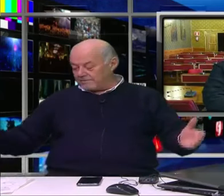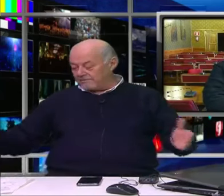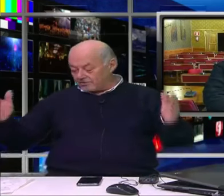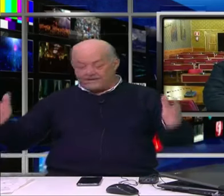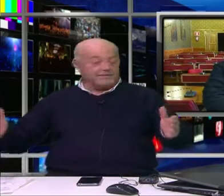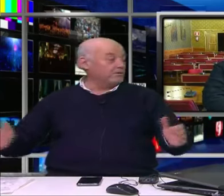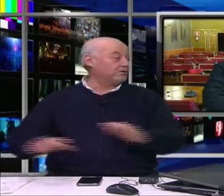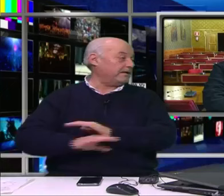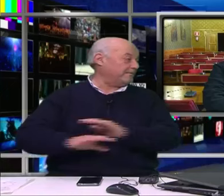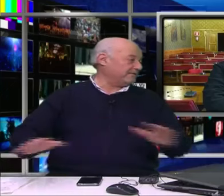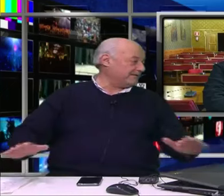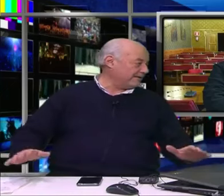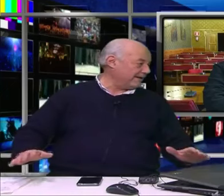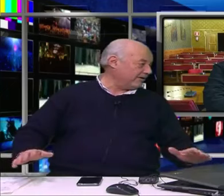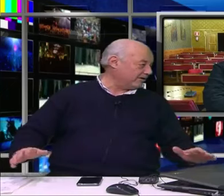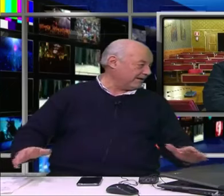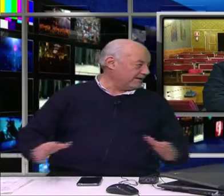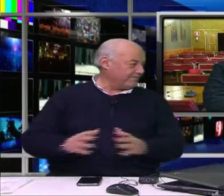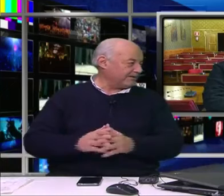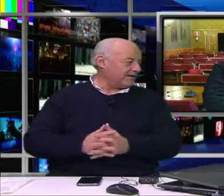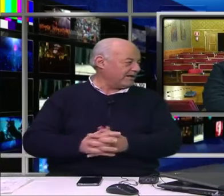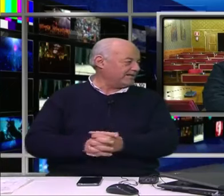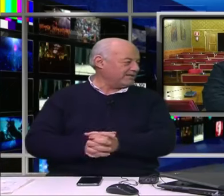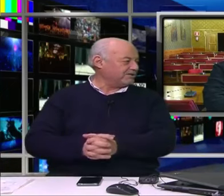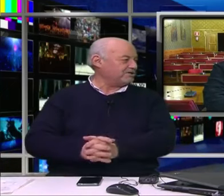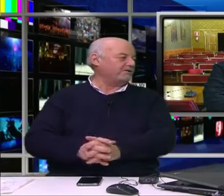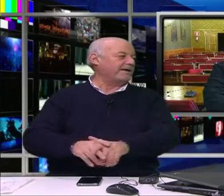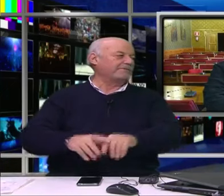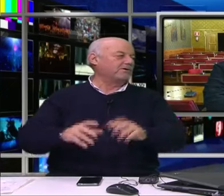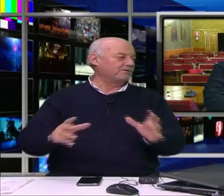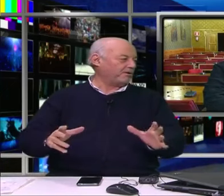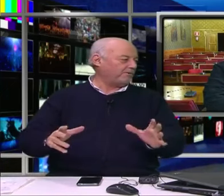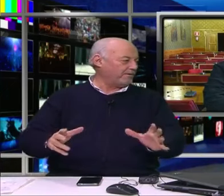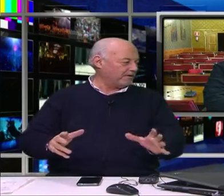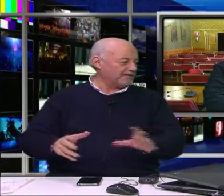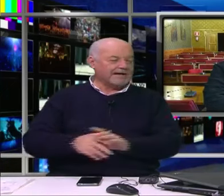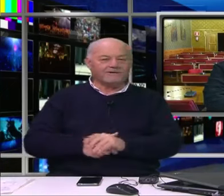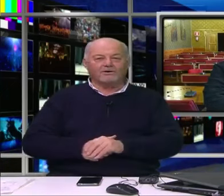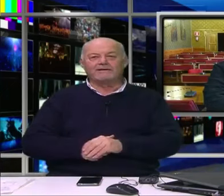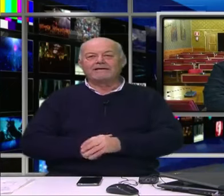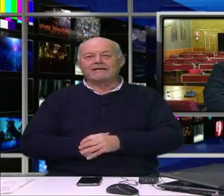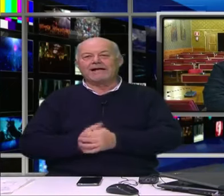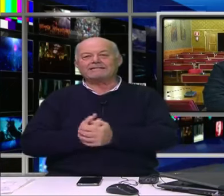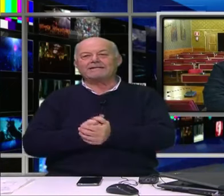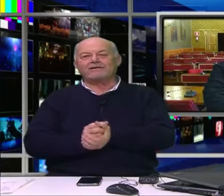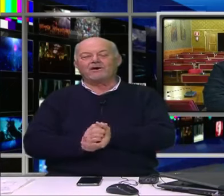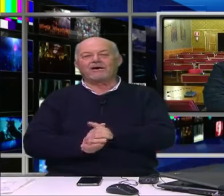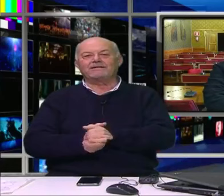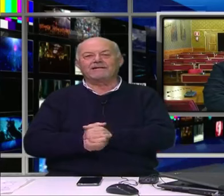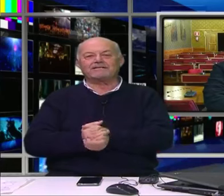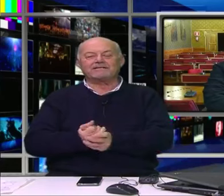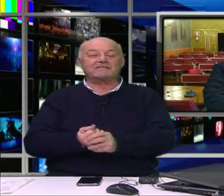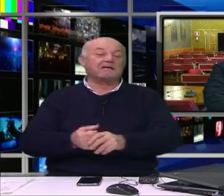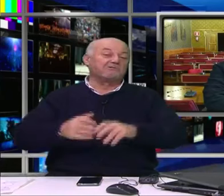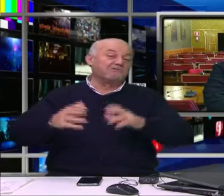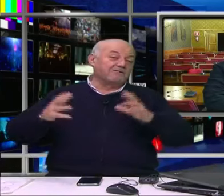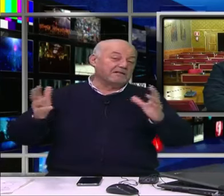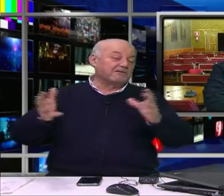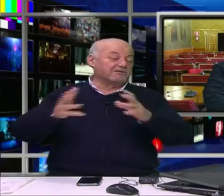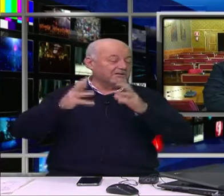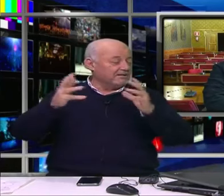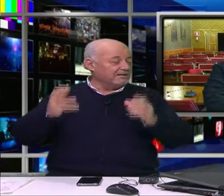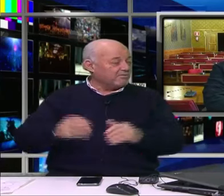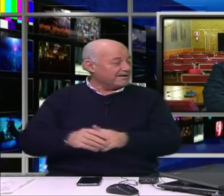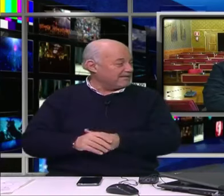chiudere perché abbiamo fatto 20 minuti e non possiamo andare oltre perché sennò alla gente ci rompiamo troppo le scale. Grazie allora di essere stato in